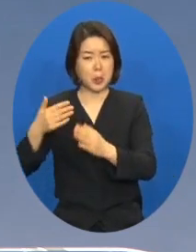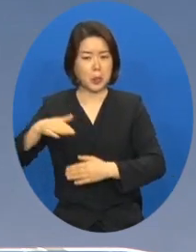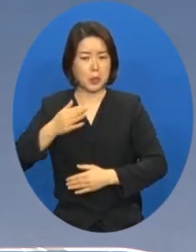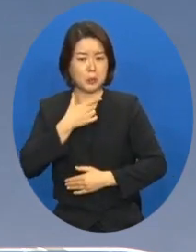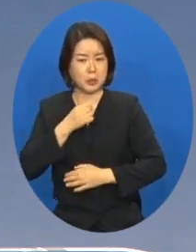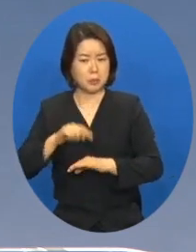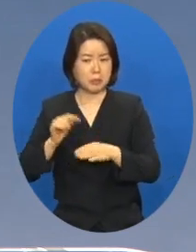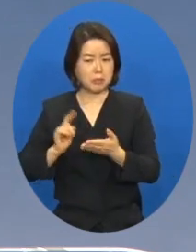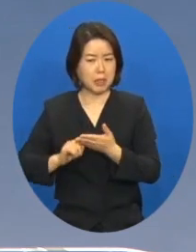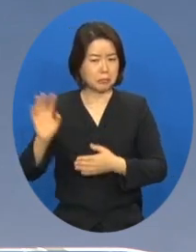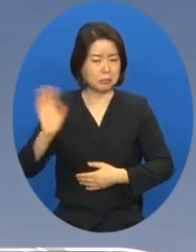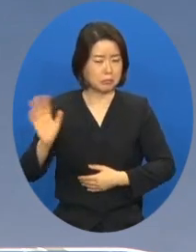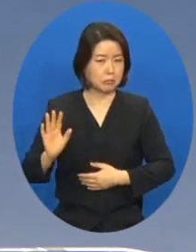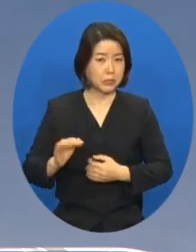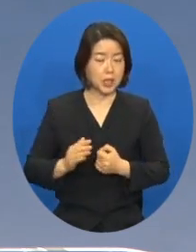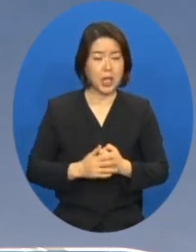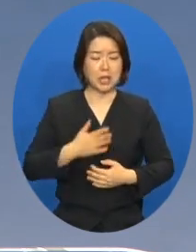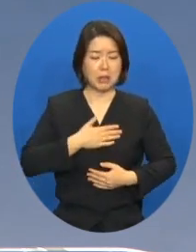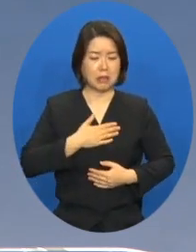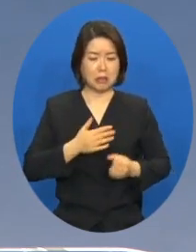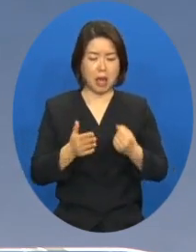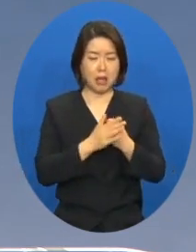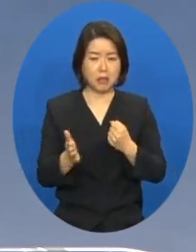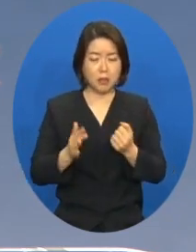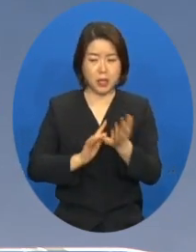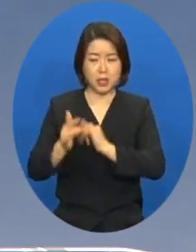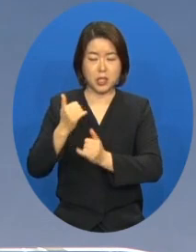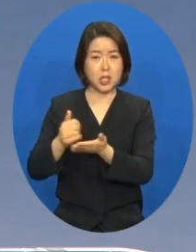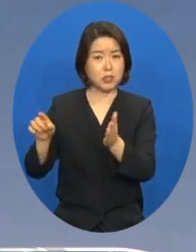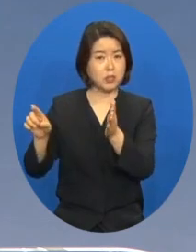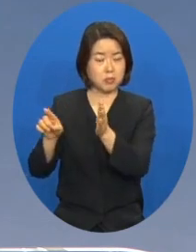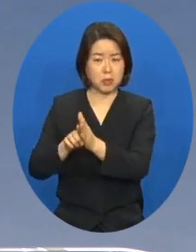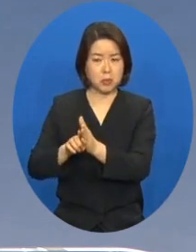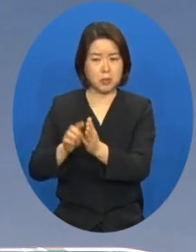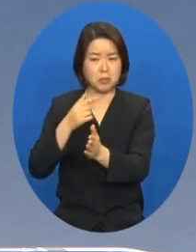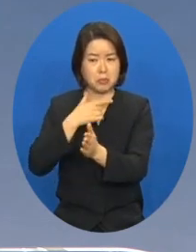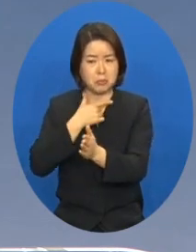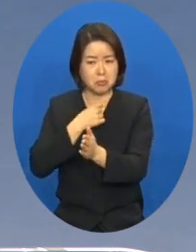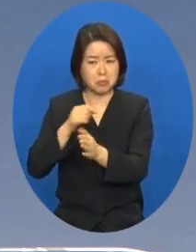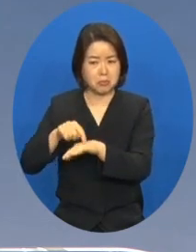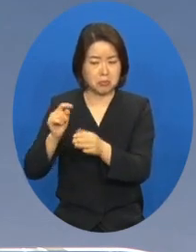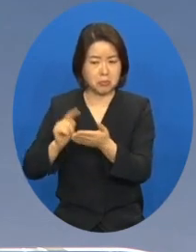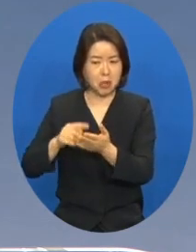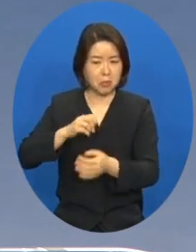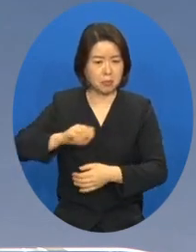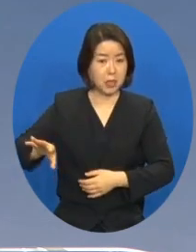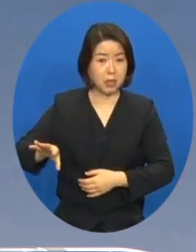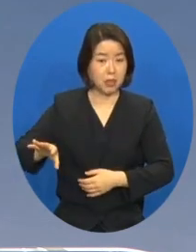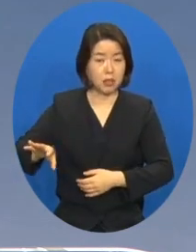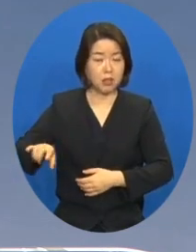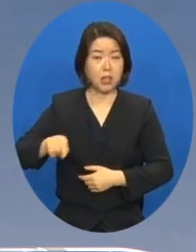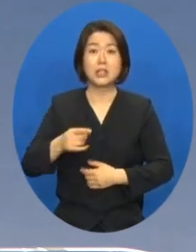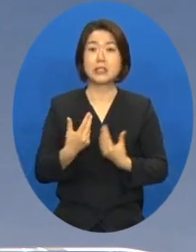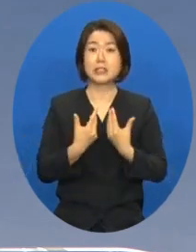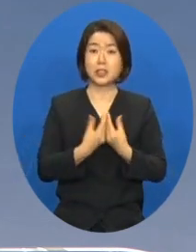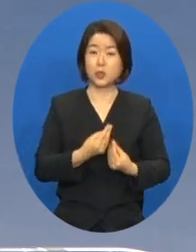들 거다. 여러분 때문에 예수 믿던 마음 다 잃어버렸다. 혹시 그런 경우